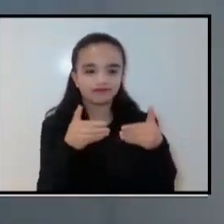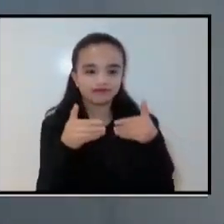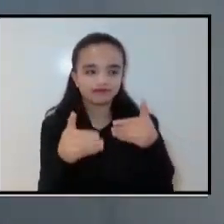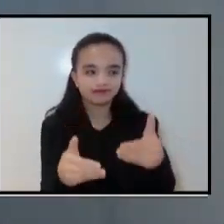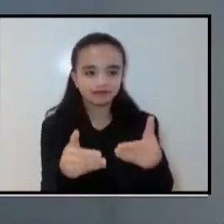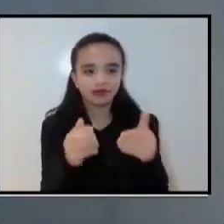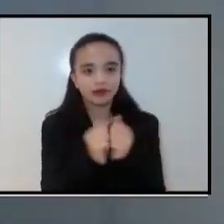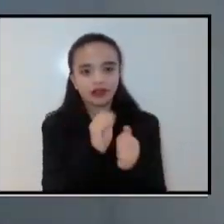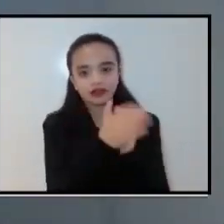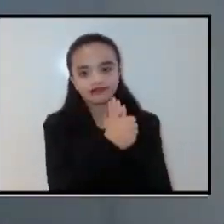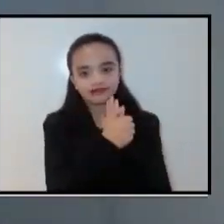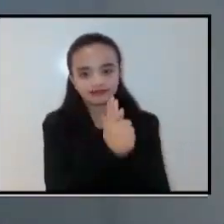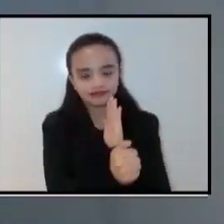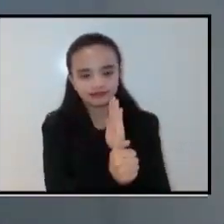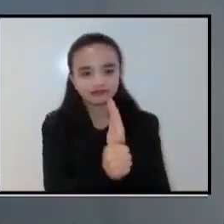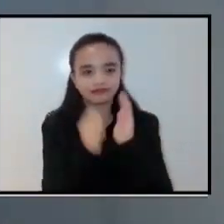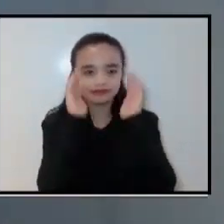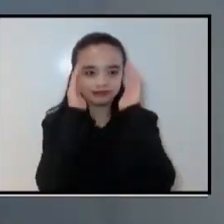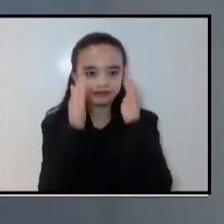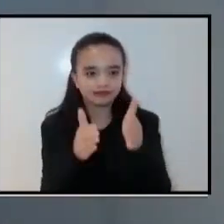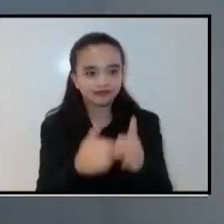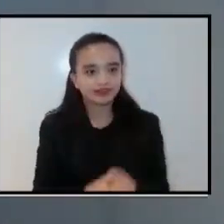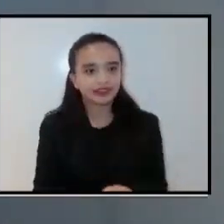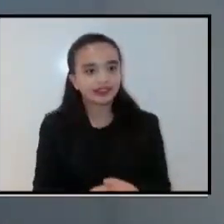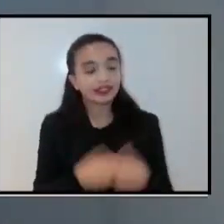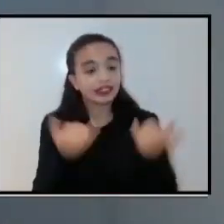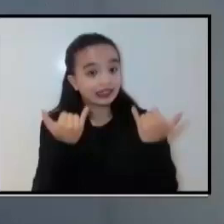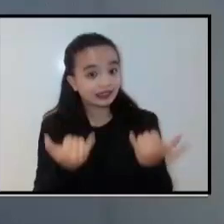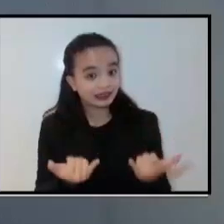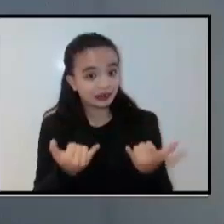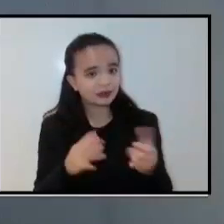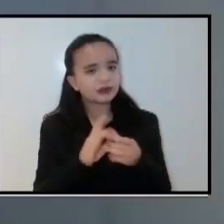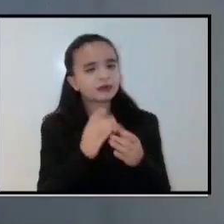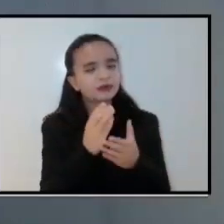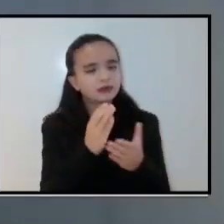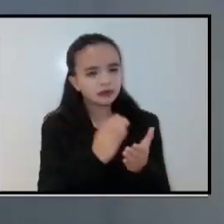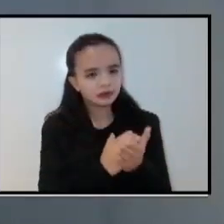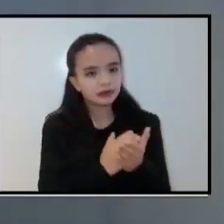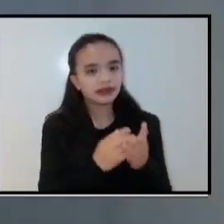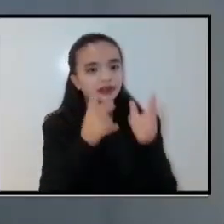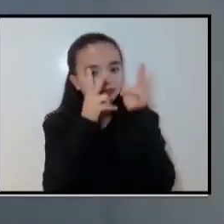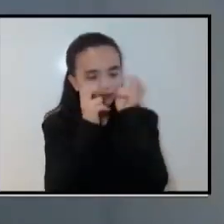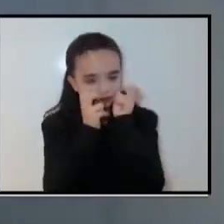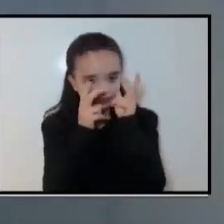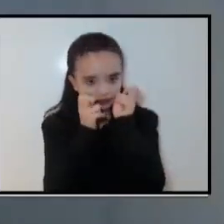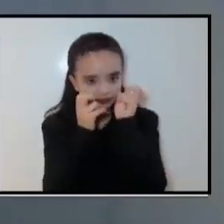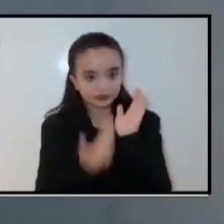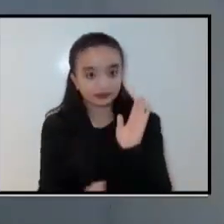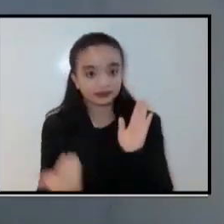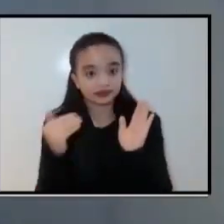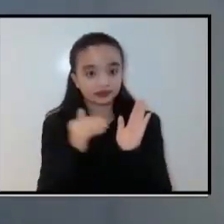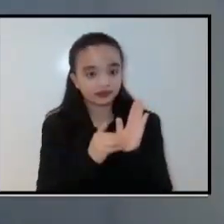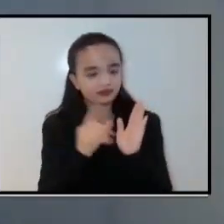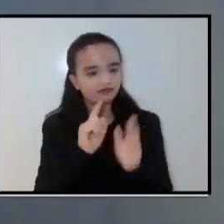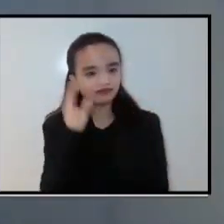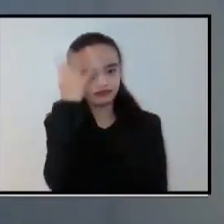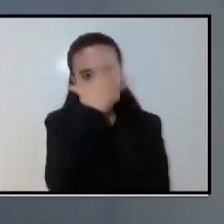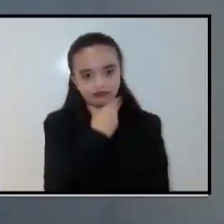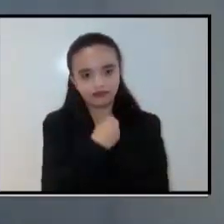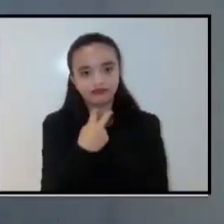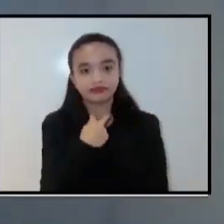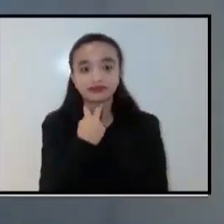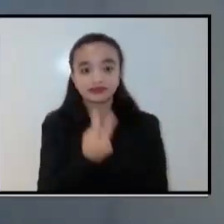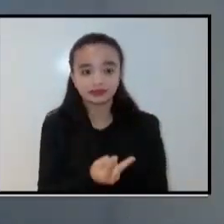and determination. Sa puntong ito, syempre, aba, pakinggan po muli natin ang napakagandang boses sa kanyang